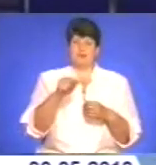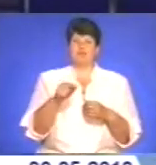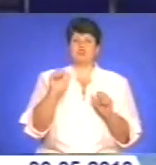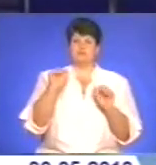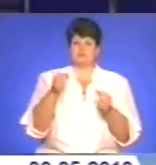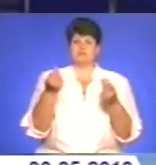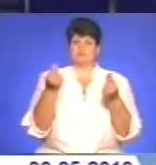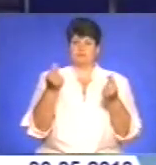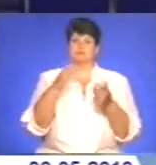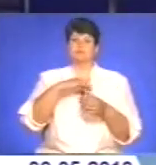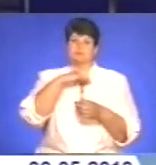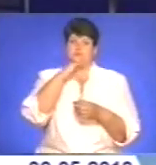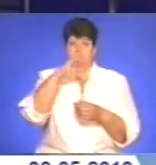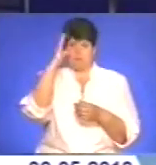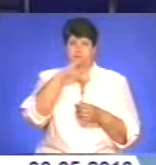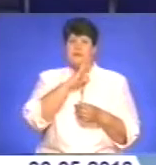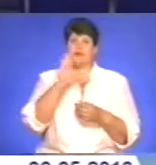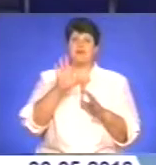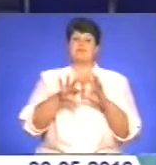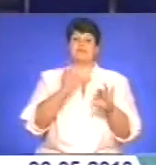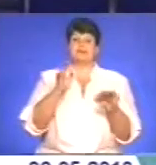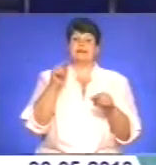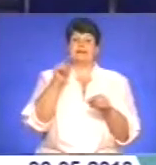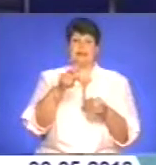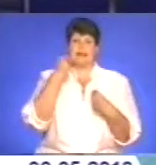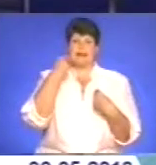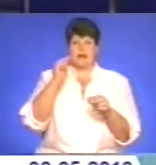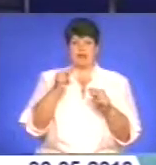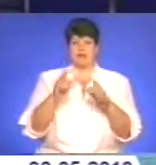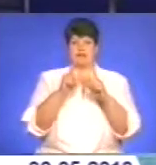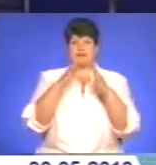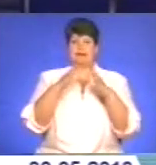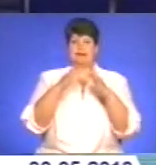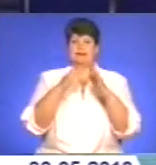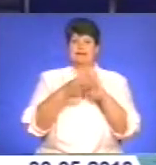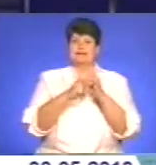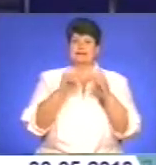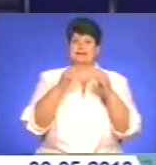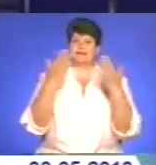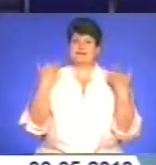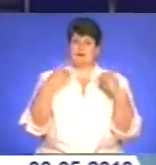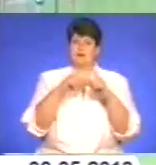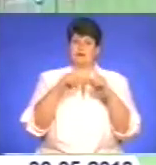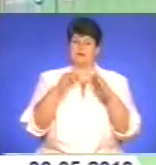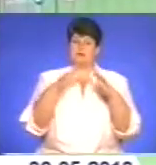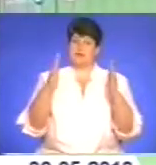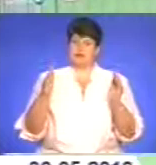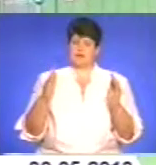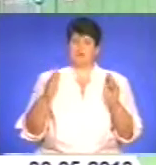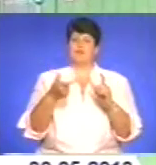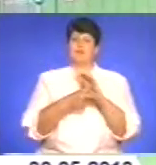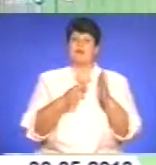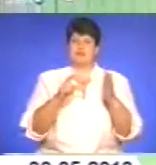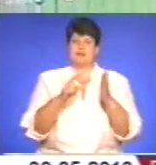літні табори батькам і як обрати такий кращий заклад. Про це дивіться у відеоматеріалі. У кімнатах